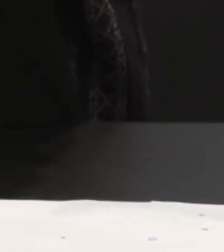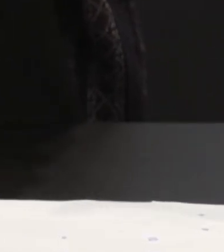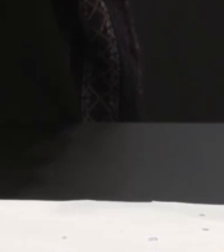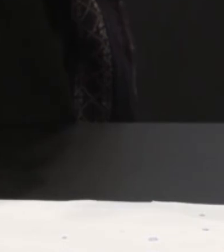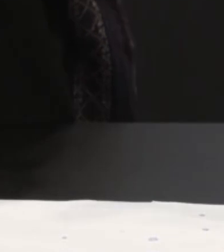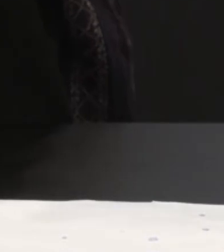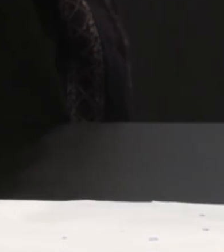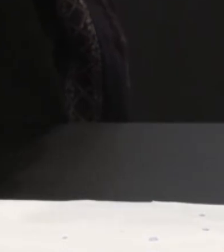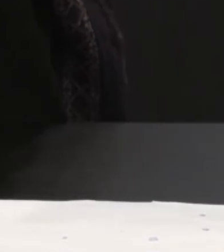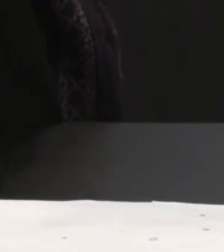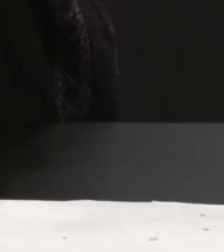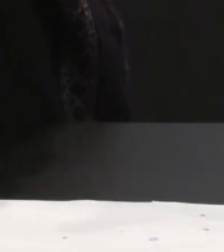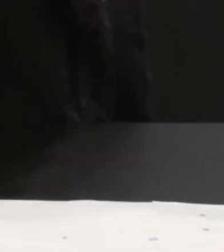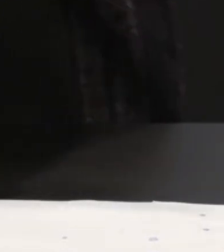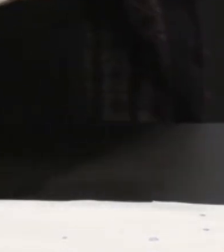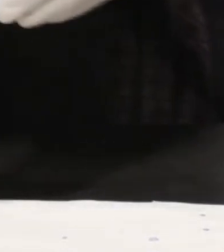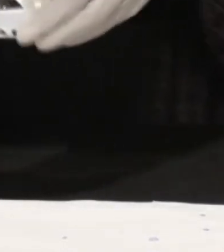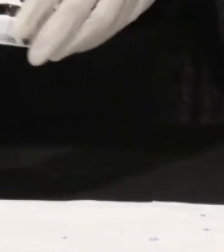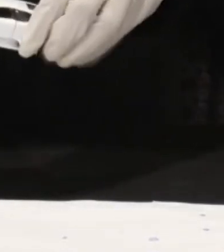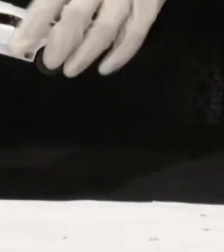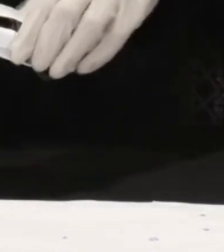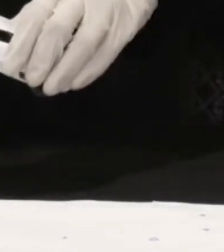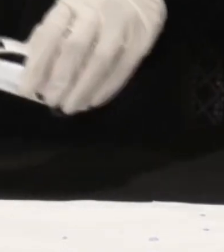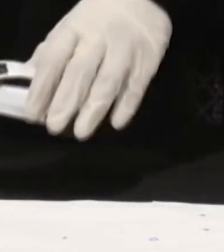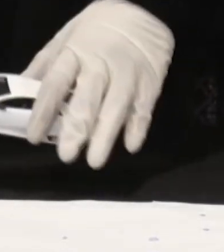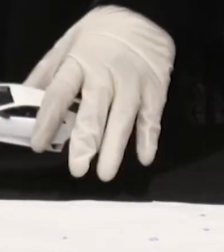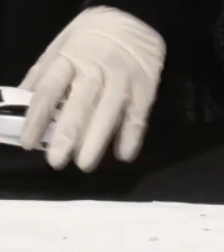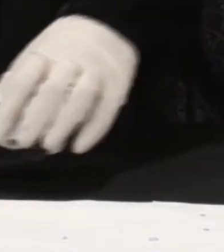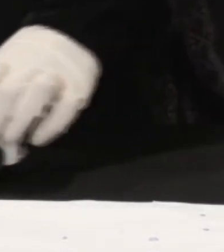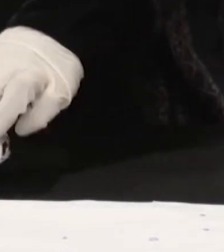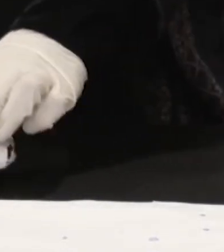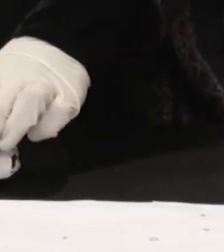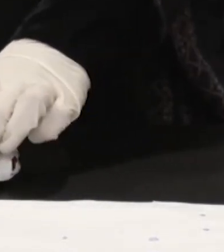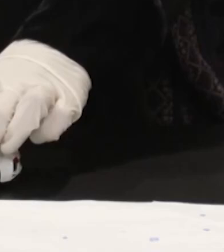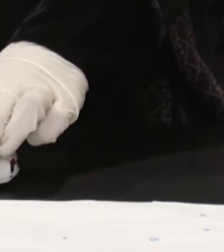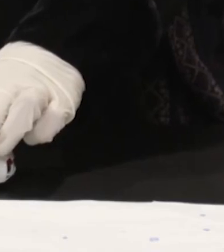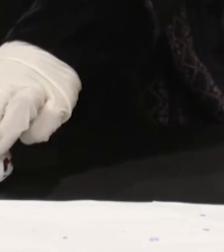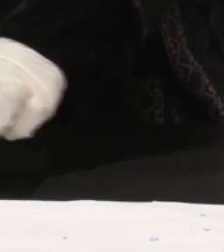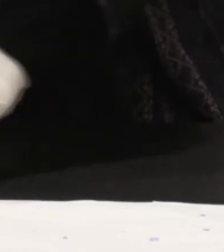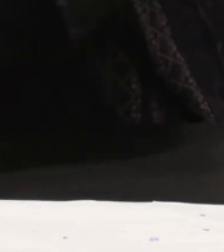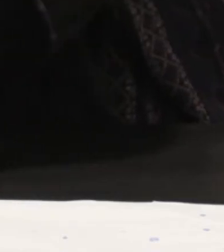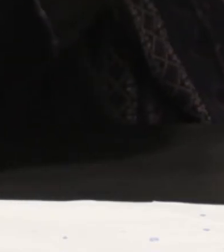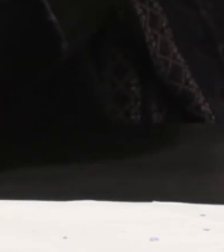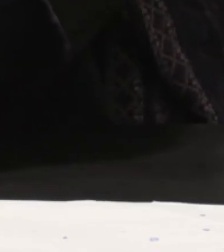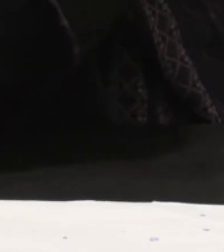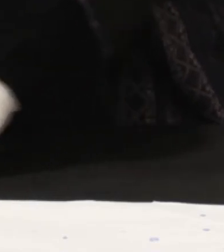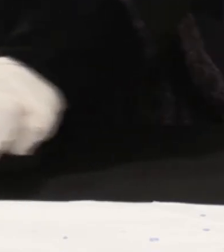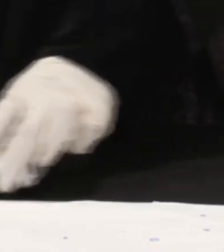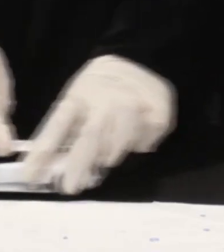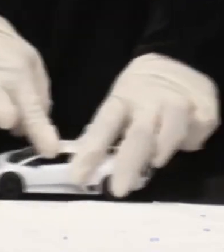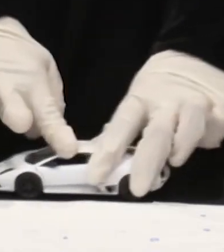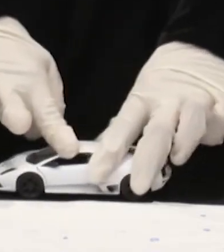منبه الجوال طبعا هذه السياره تعمل بنابض كيف سنقوم